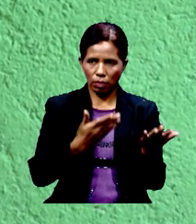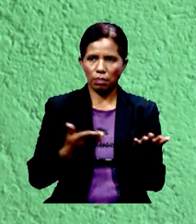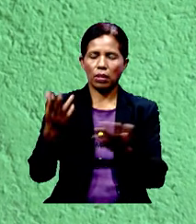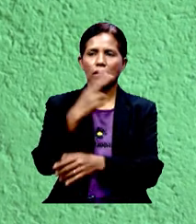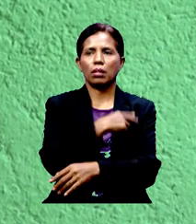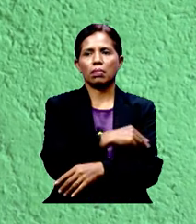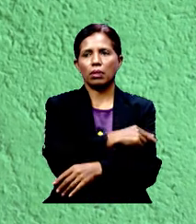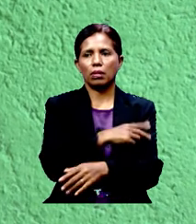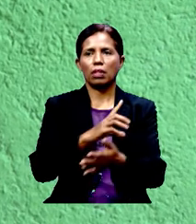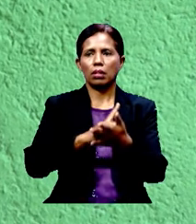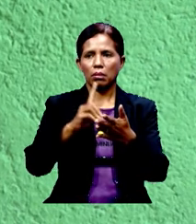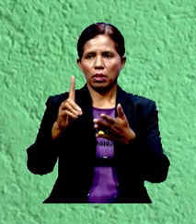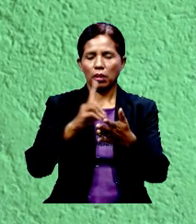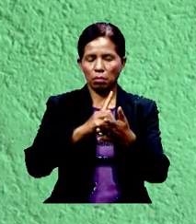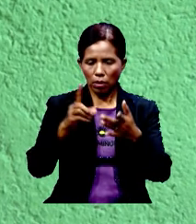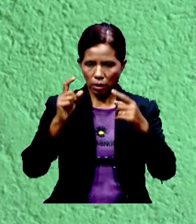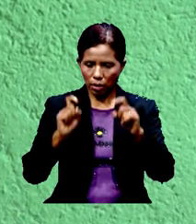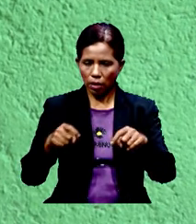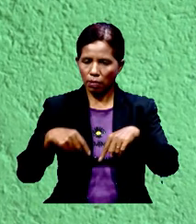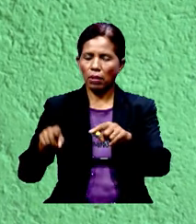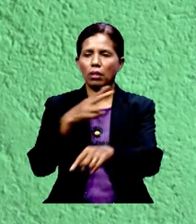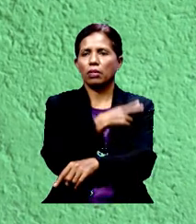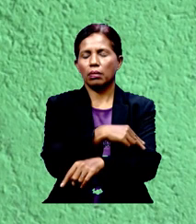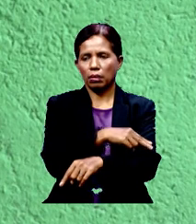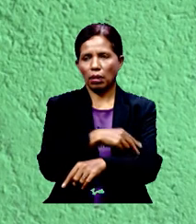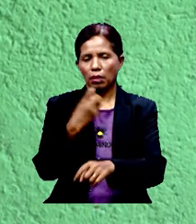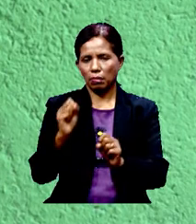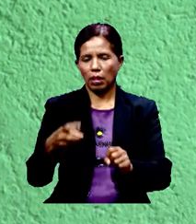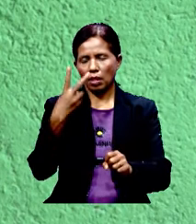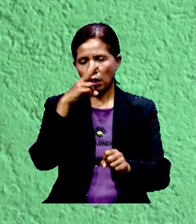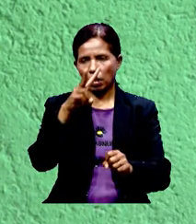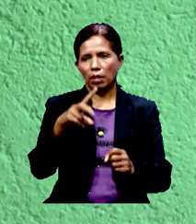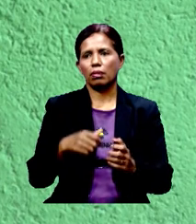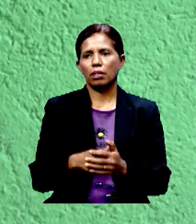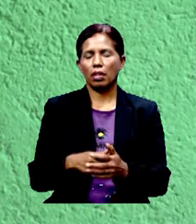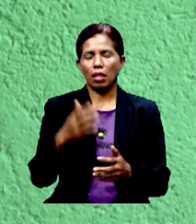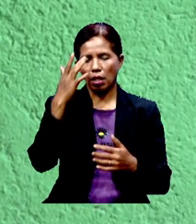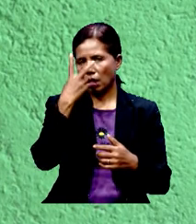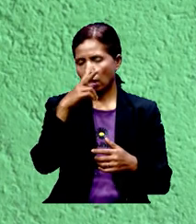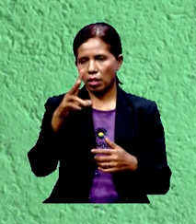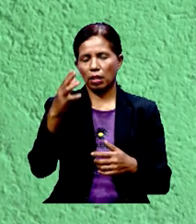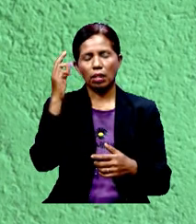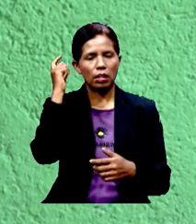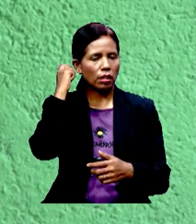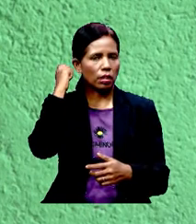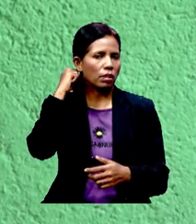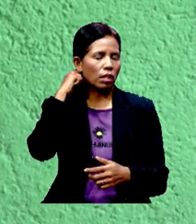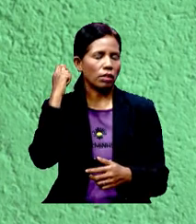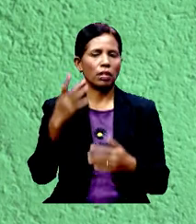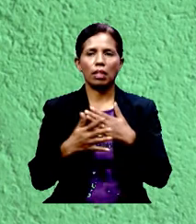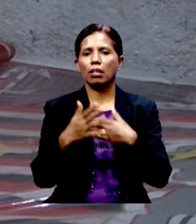hospital. Semana semana tengke bawa hela. Per hari ni mia ten saun ni hoberan midar nelaya